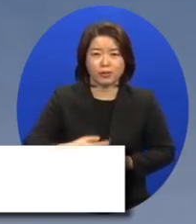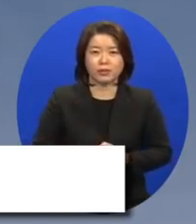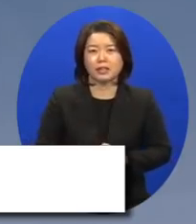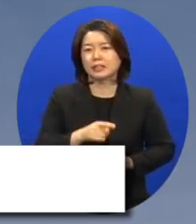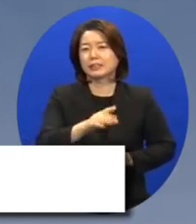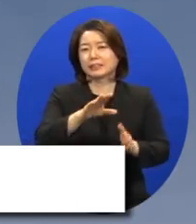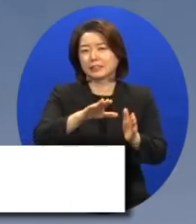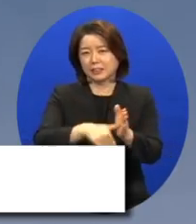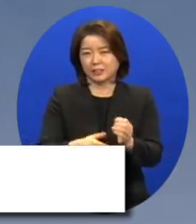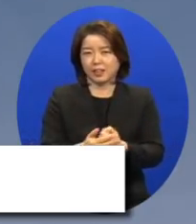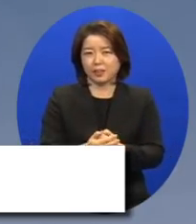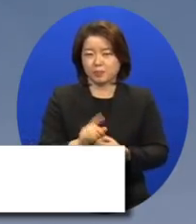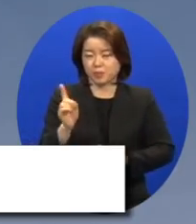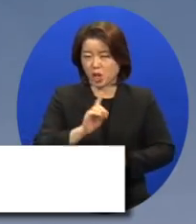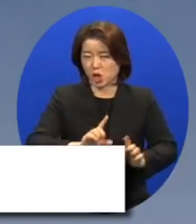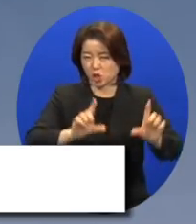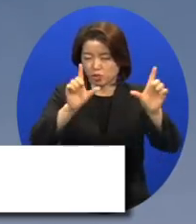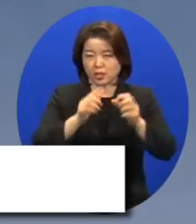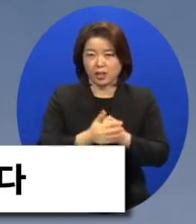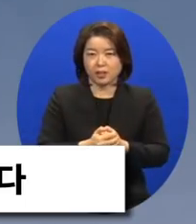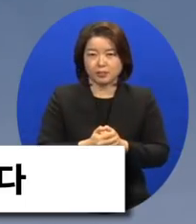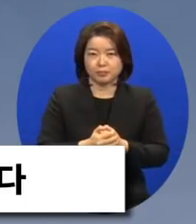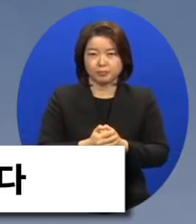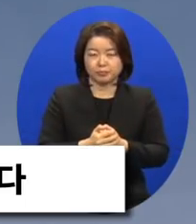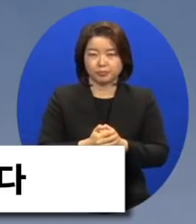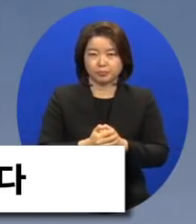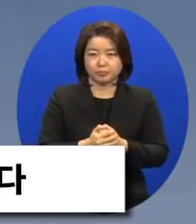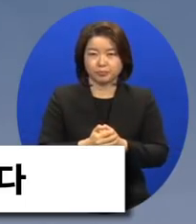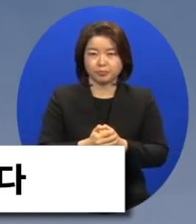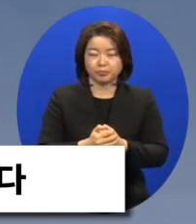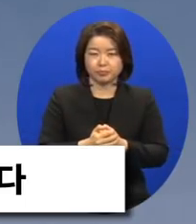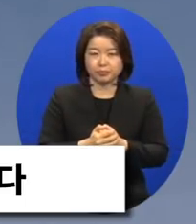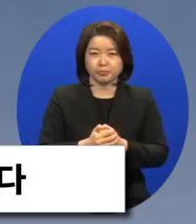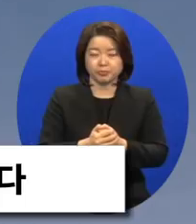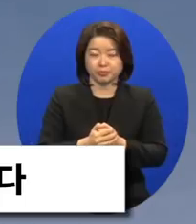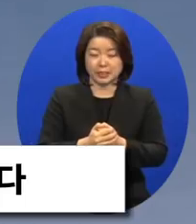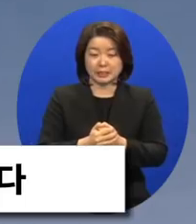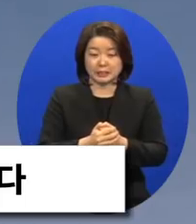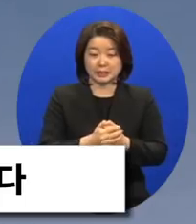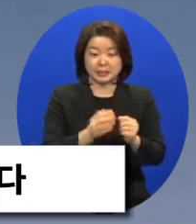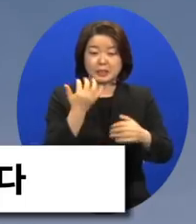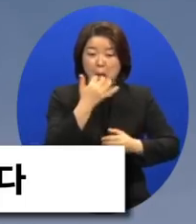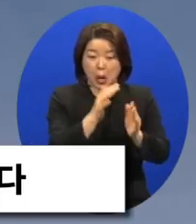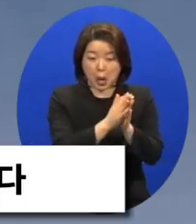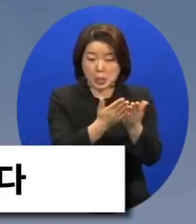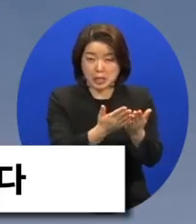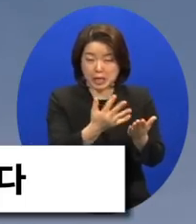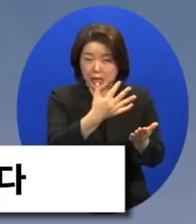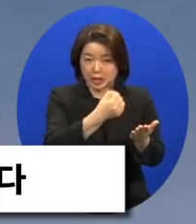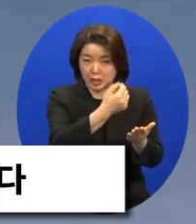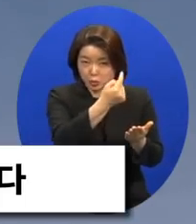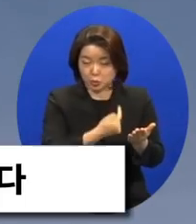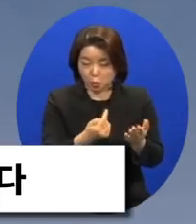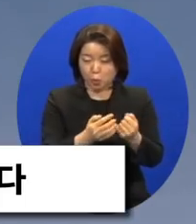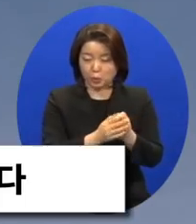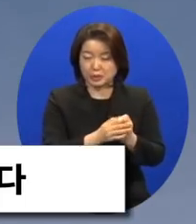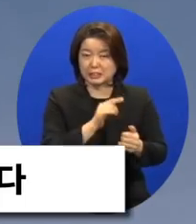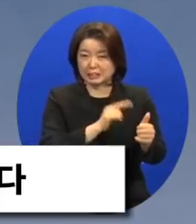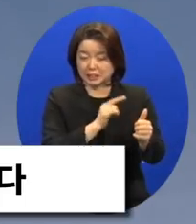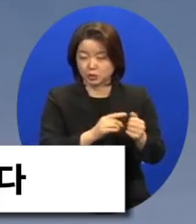그때 어느 날 그 잡지를 가지고 오는 아이가 저에게 소리를